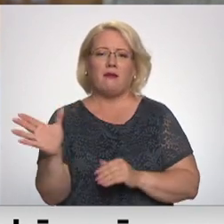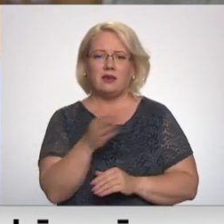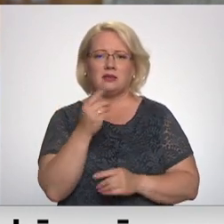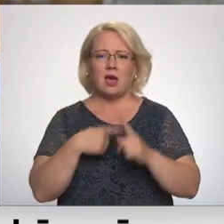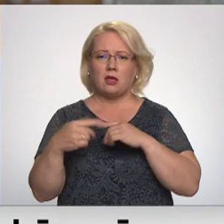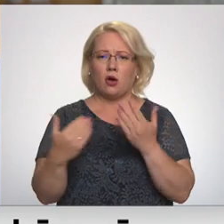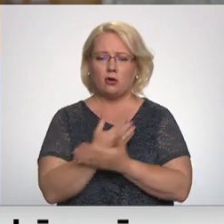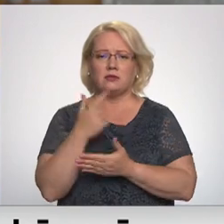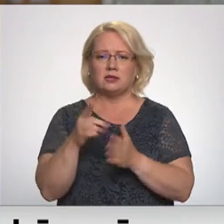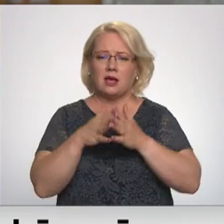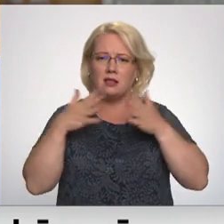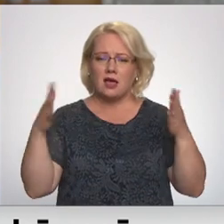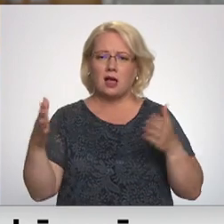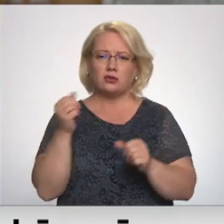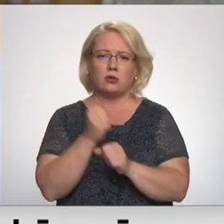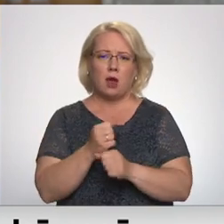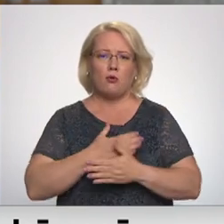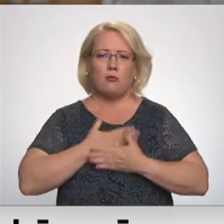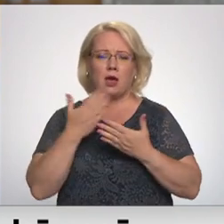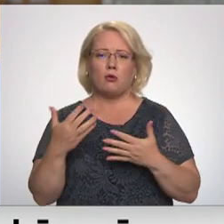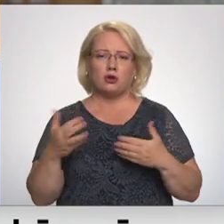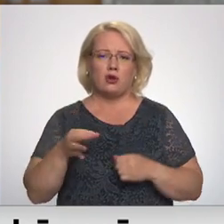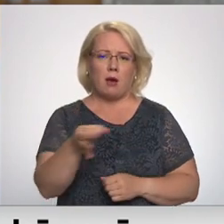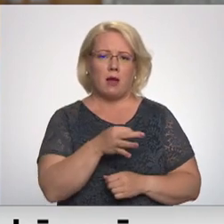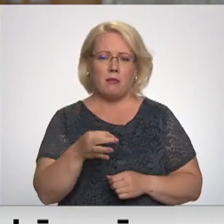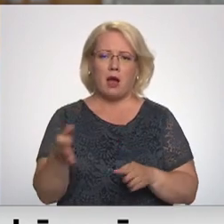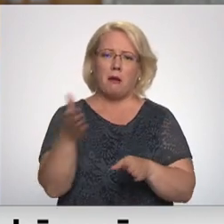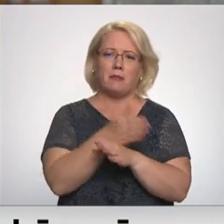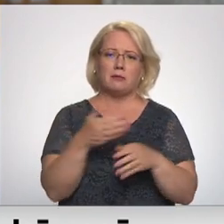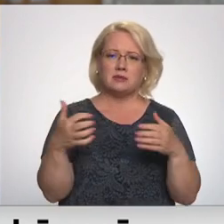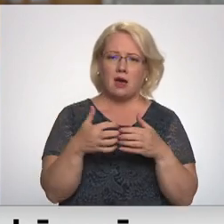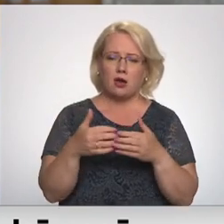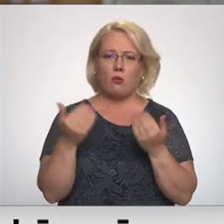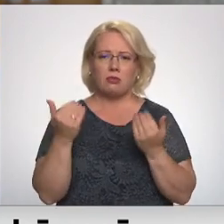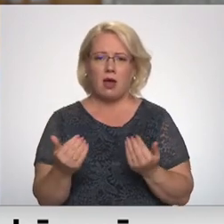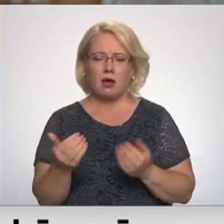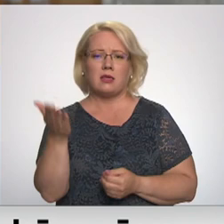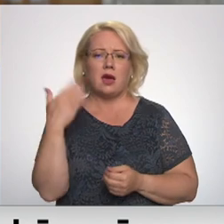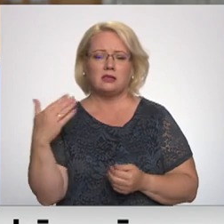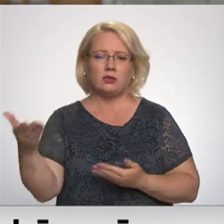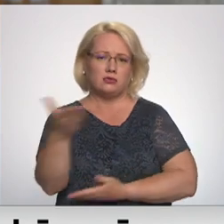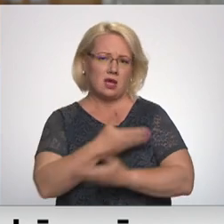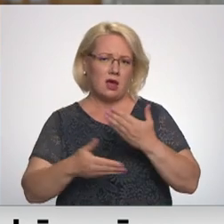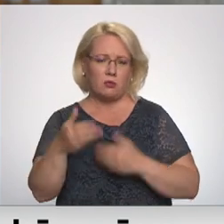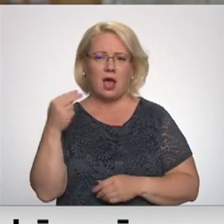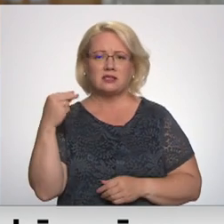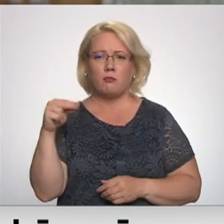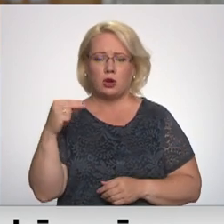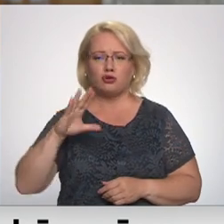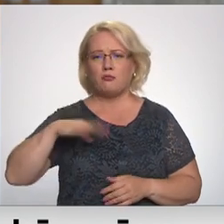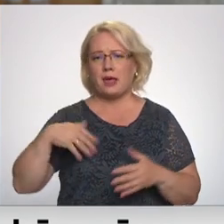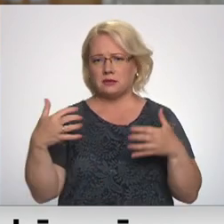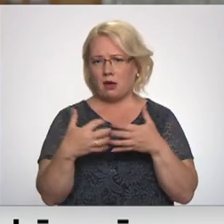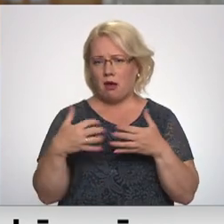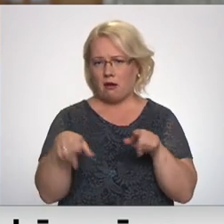un darbu mīlošs apgabals. Kā pirms kara, tā arī tagad es aicinu sadarboties ar Zaporižu arī pēc kara.